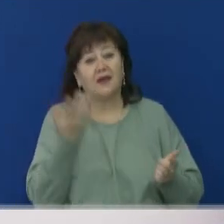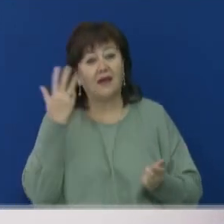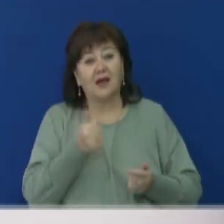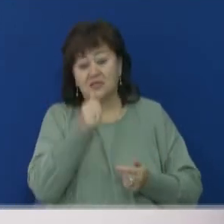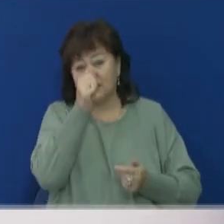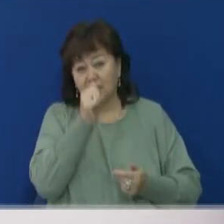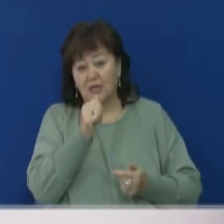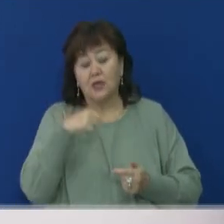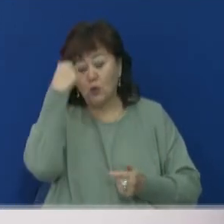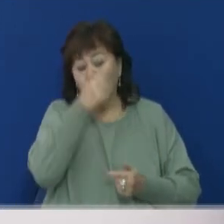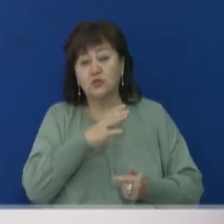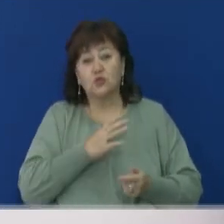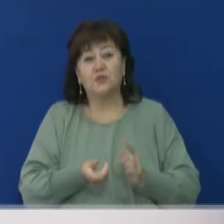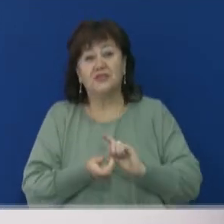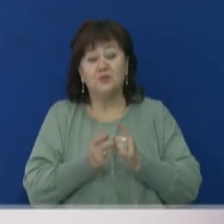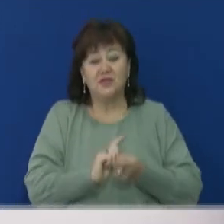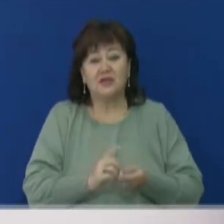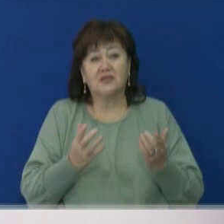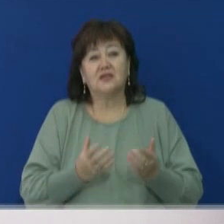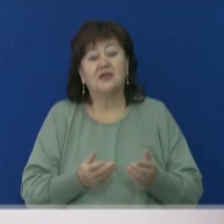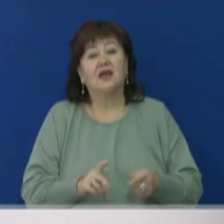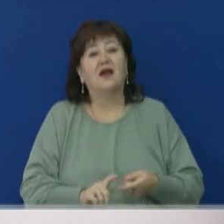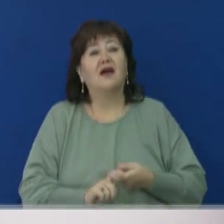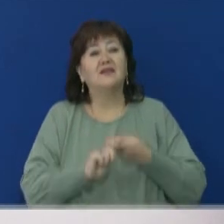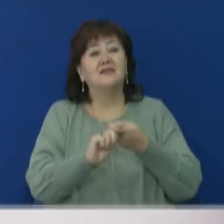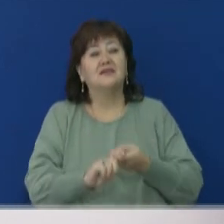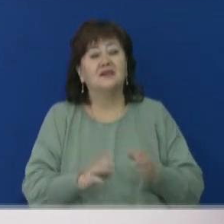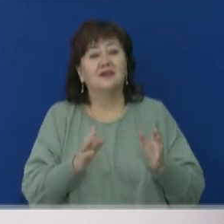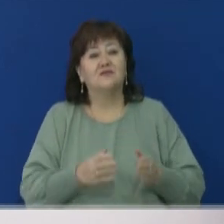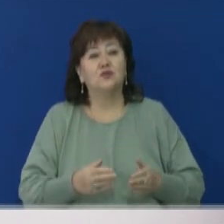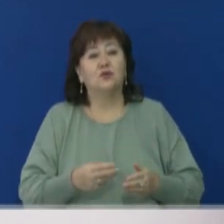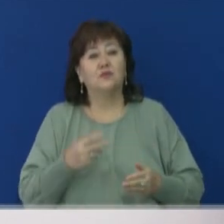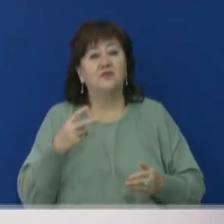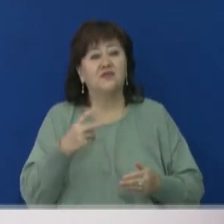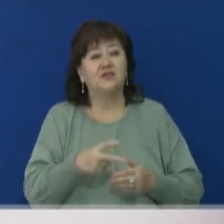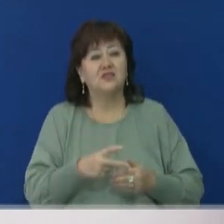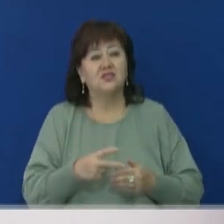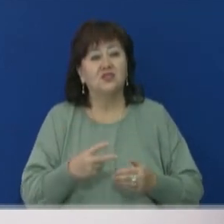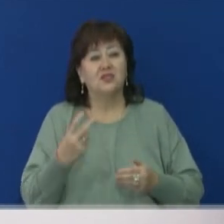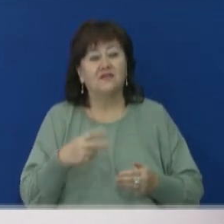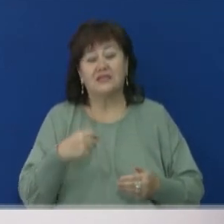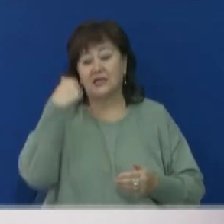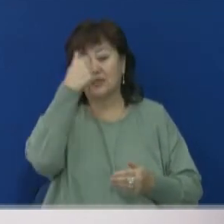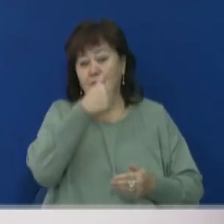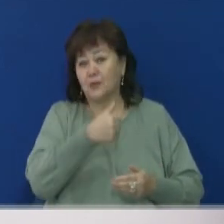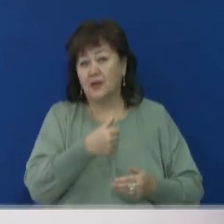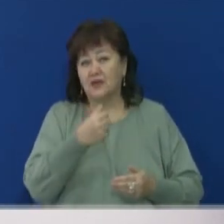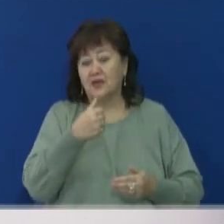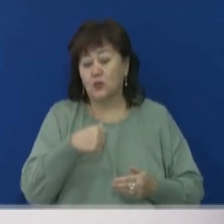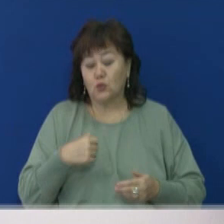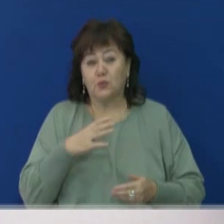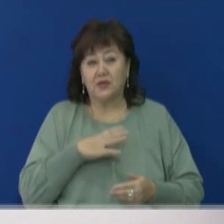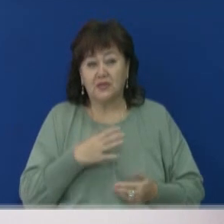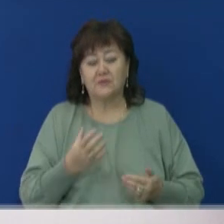отырады. Қолданыстағы сақтандыру тарифтері заңмен 2007 жылы белгіленген және сол сәттен бастап жаңартылмаған.